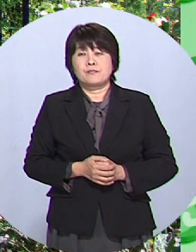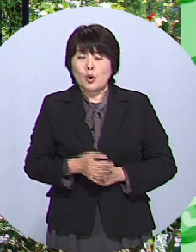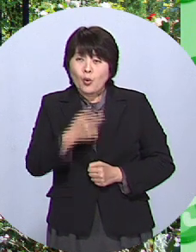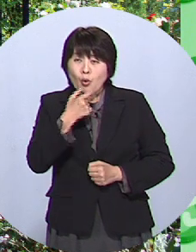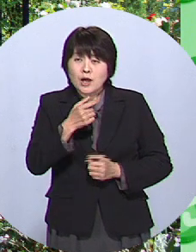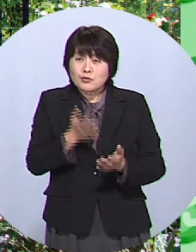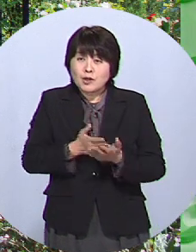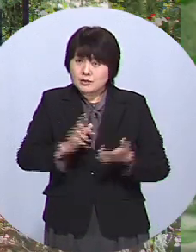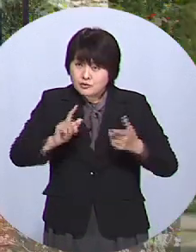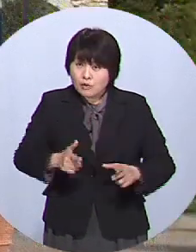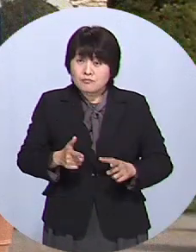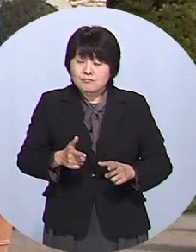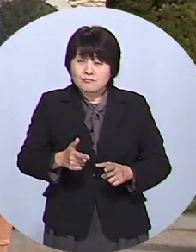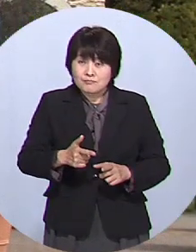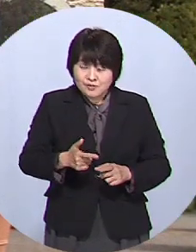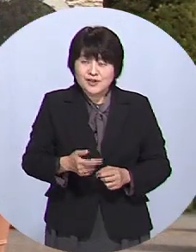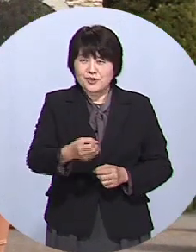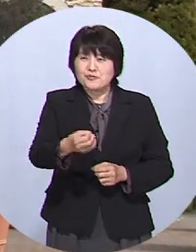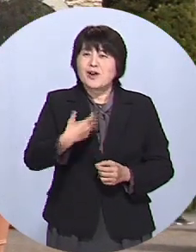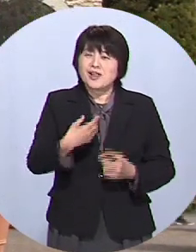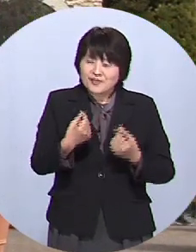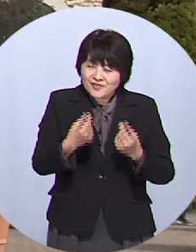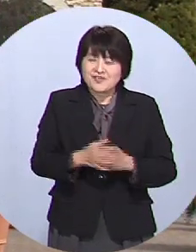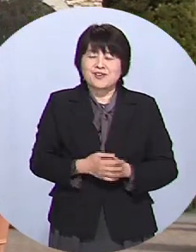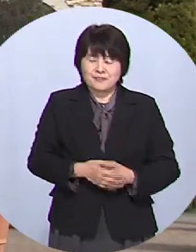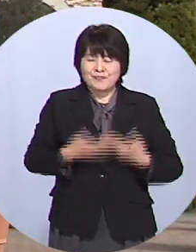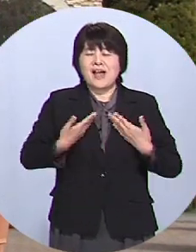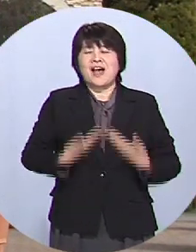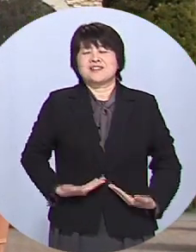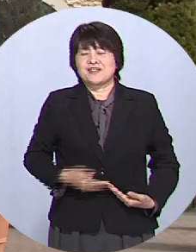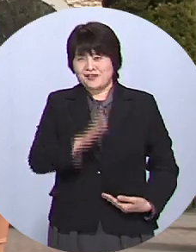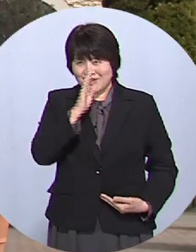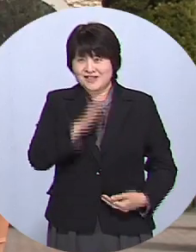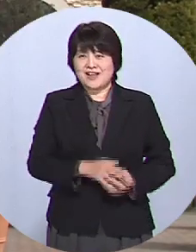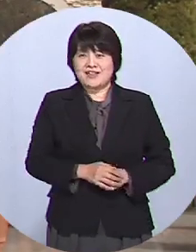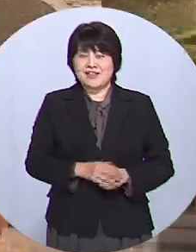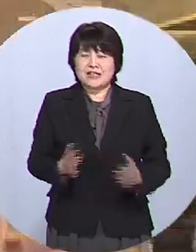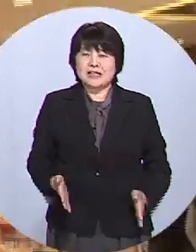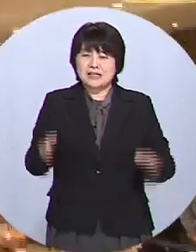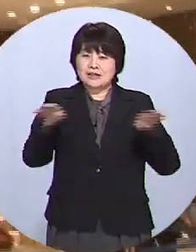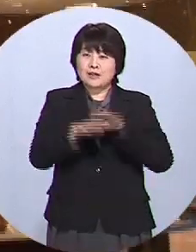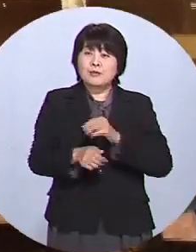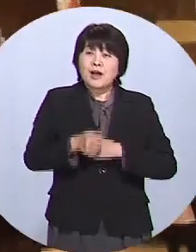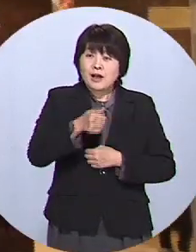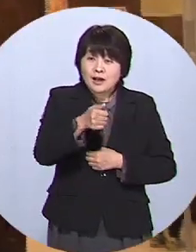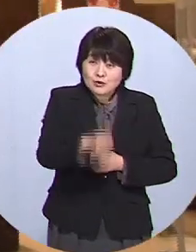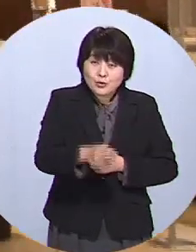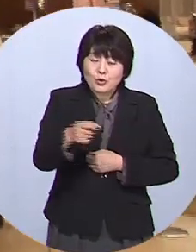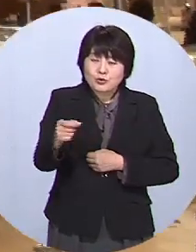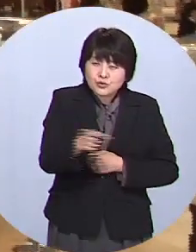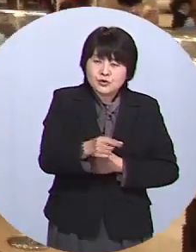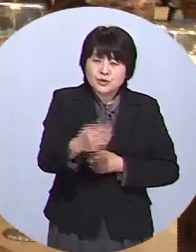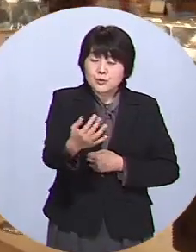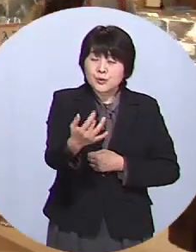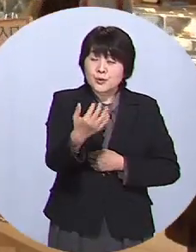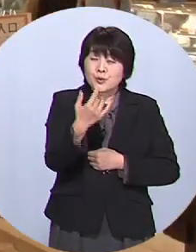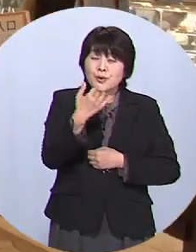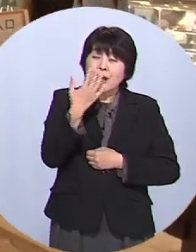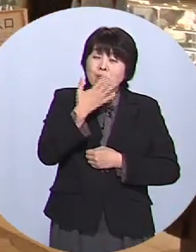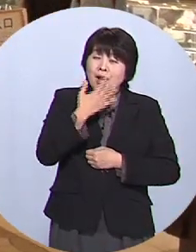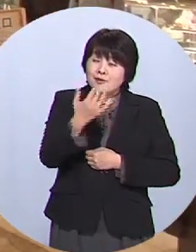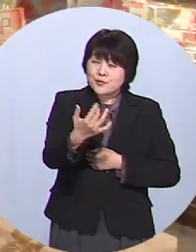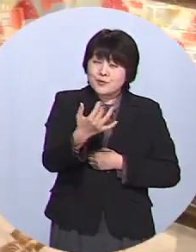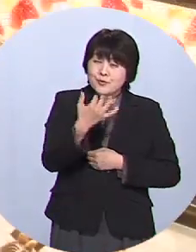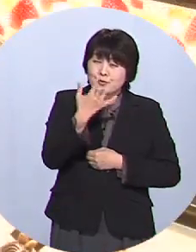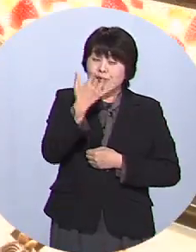お菓子現場の紹介じゃなかったのと思いでしょう。安心してください。建物に入るとすぐにお菓子の甘い香り